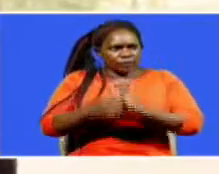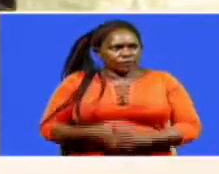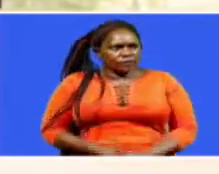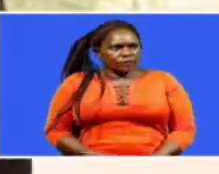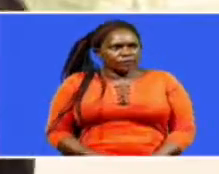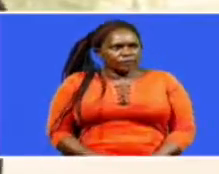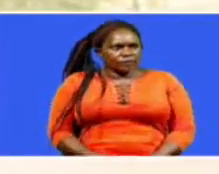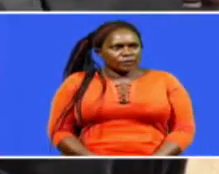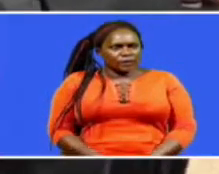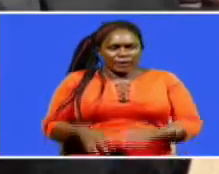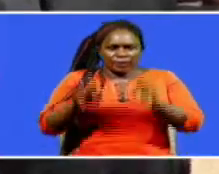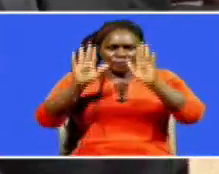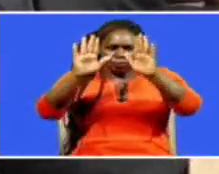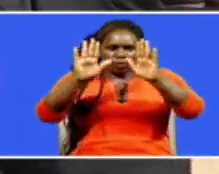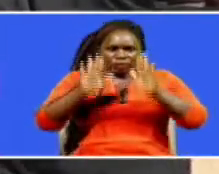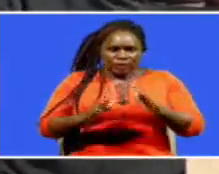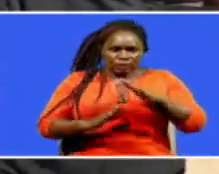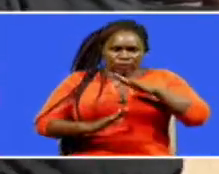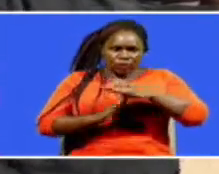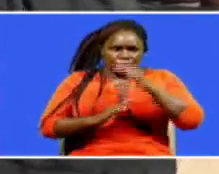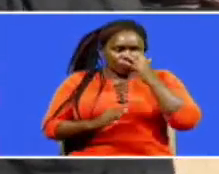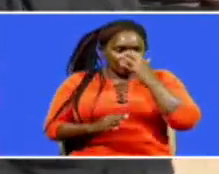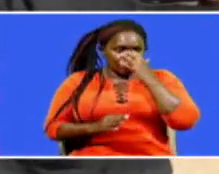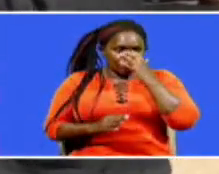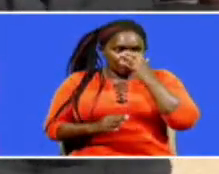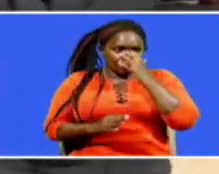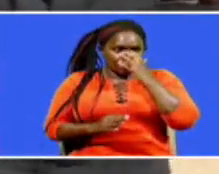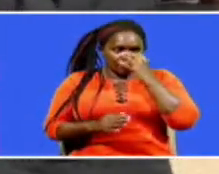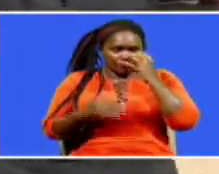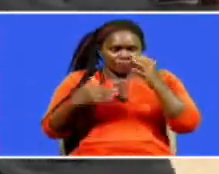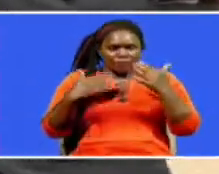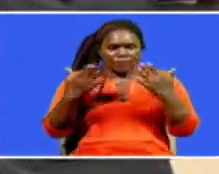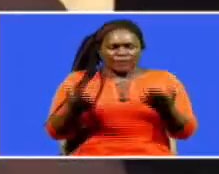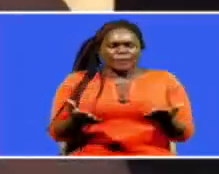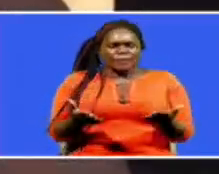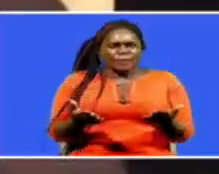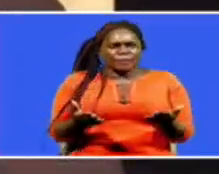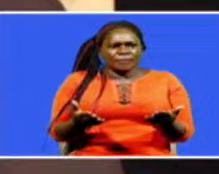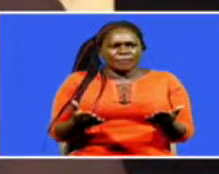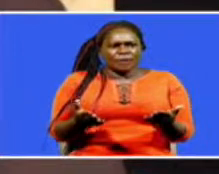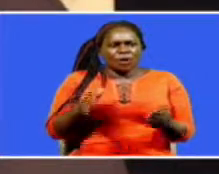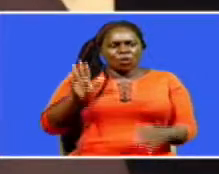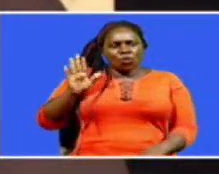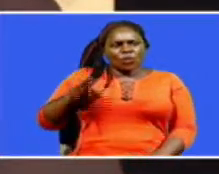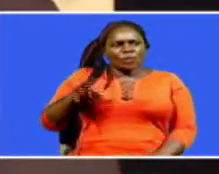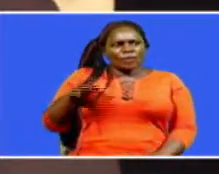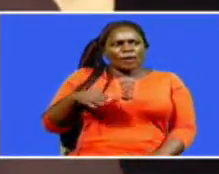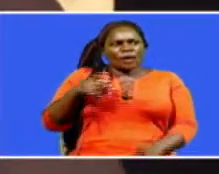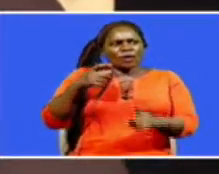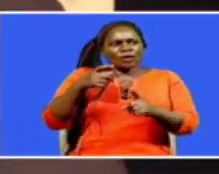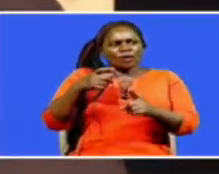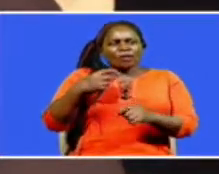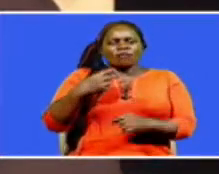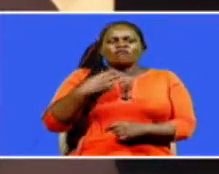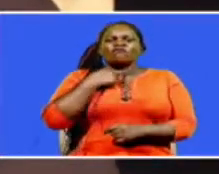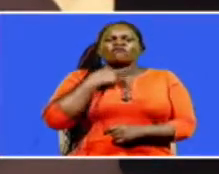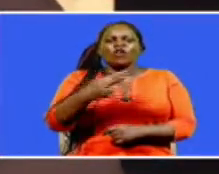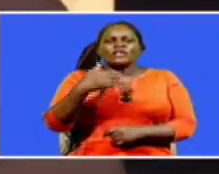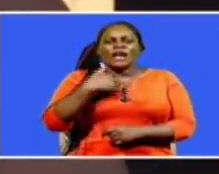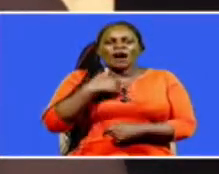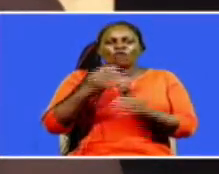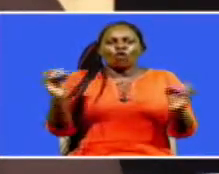Kile hasa ambayo ilinifanya niunge hii Women's Rights Network ni wamama kutotoa sauti yao katika